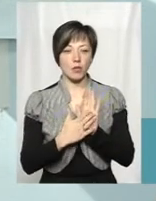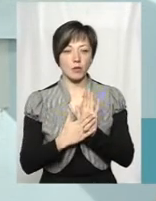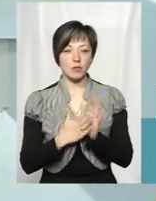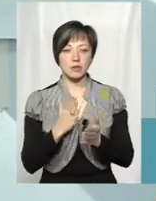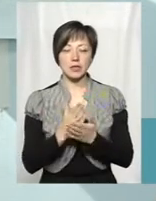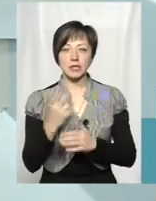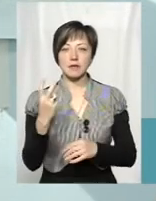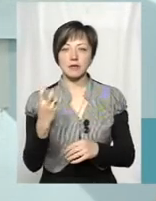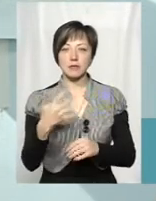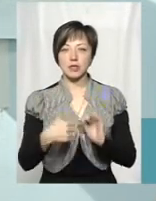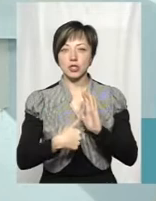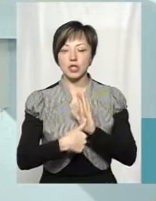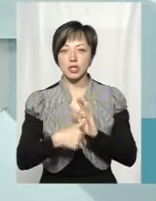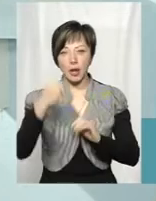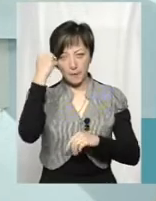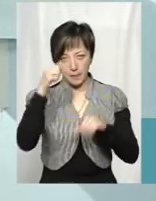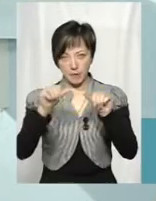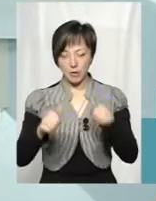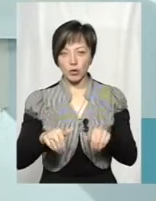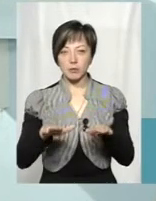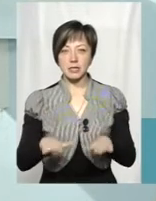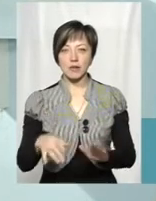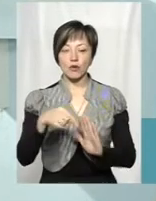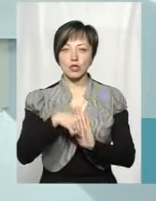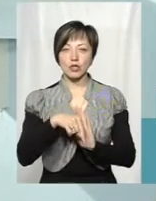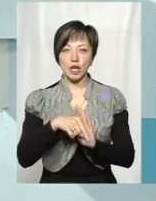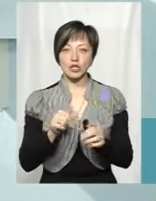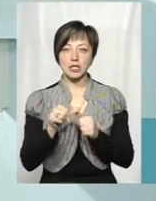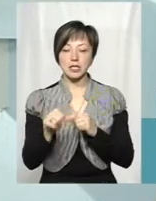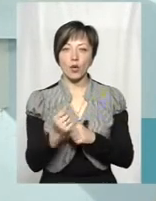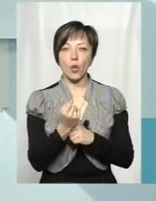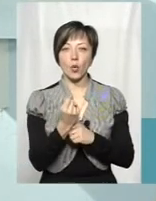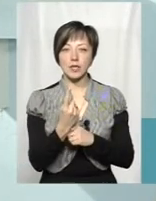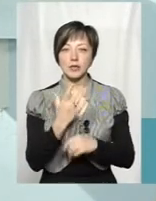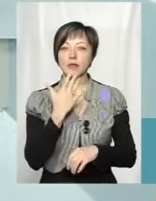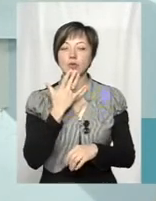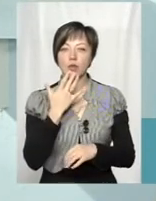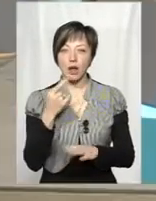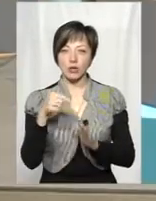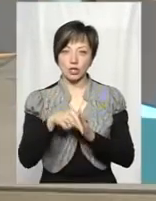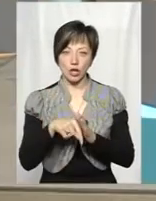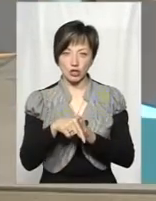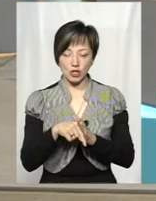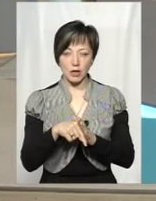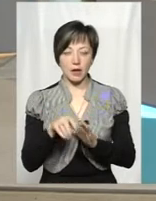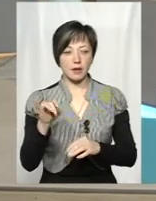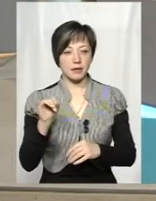знаходиться 256 пам'яток місцевого значення, з них 11 національного значення